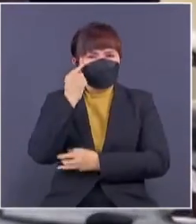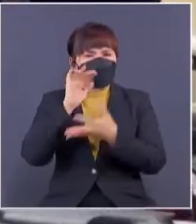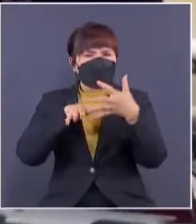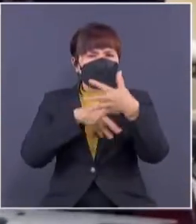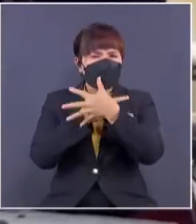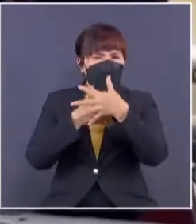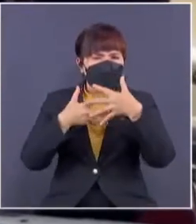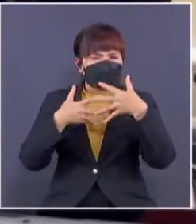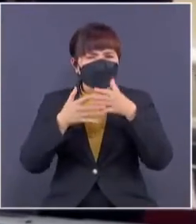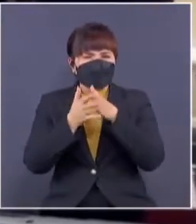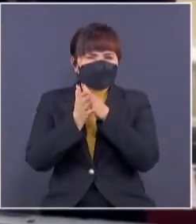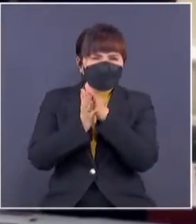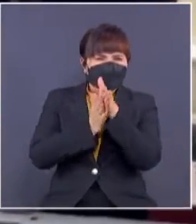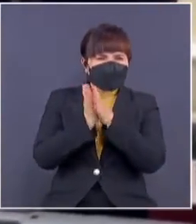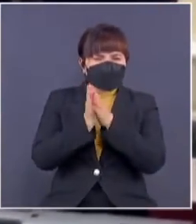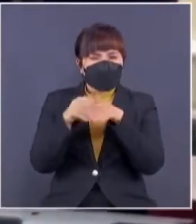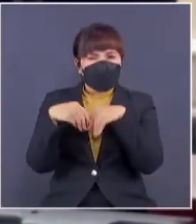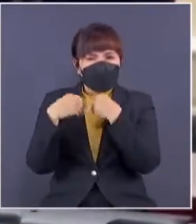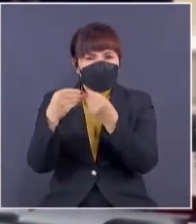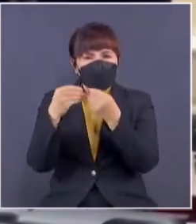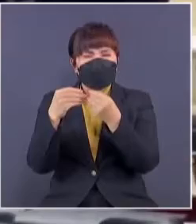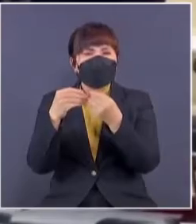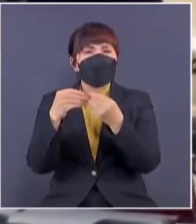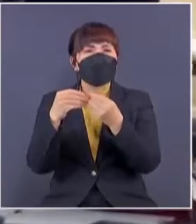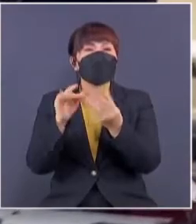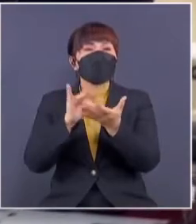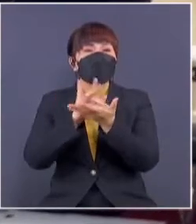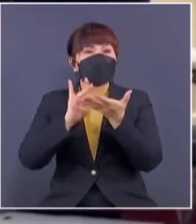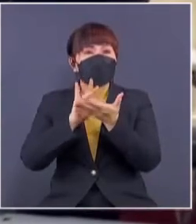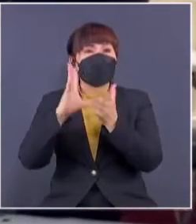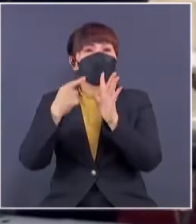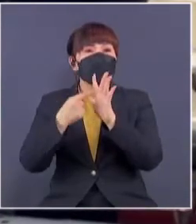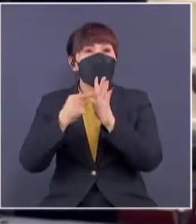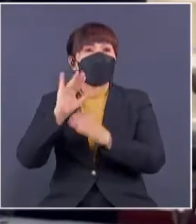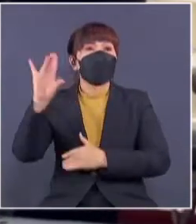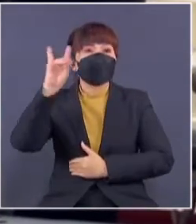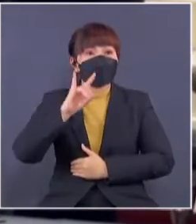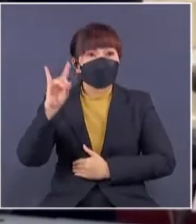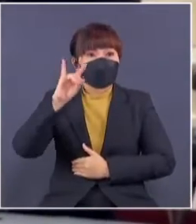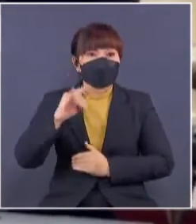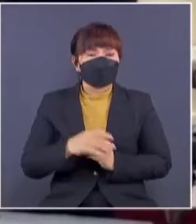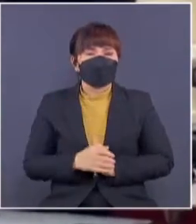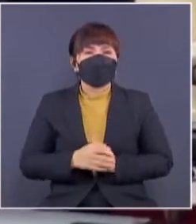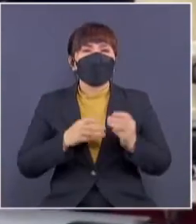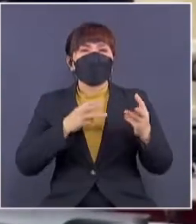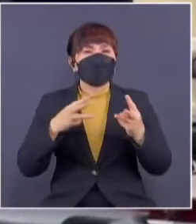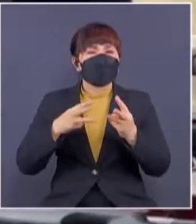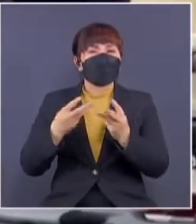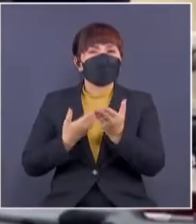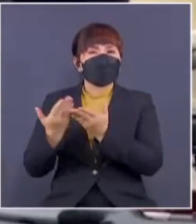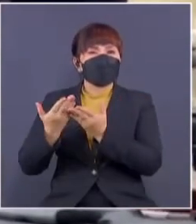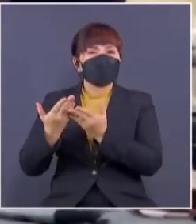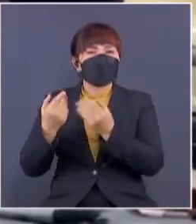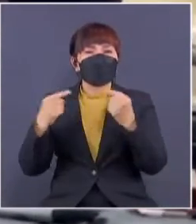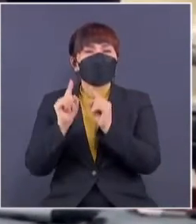ที่จะนำยาสลบนะครับเป็นยาชาที่สำหรับสัตว์นะครับโดยวิธีการสั่งซื้